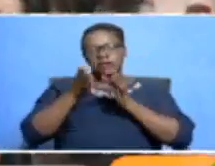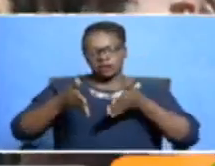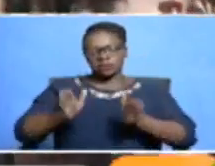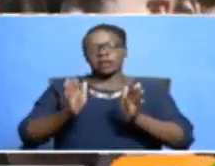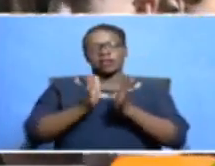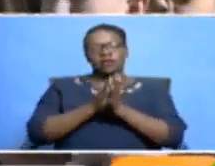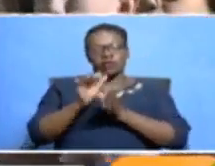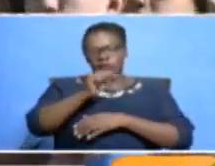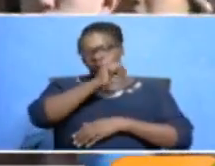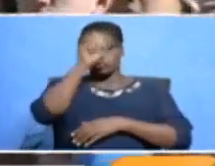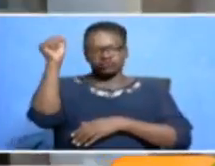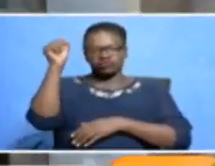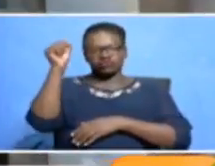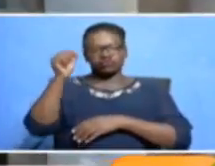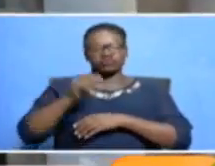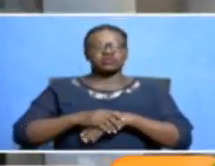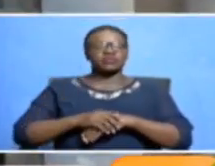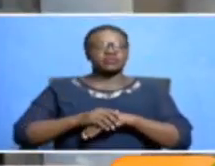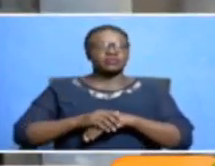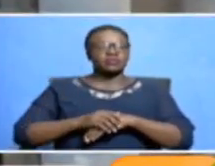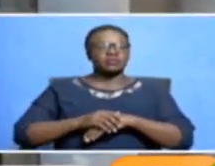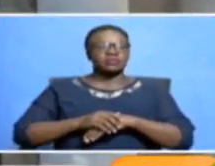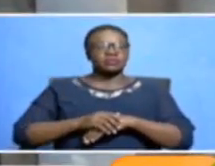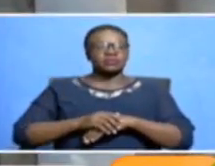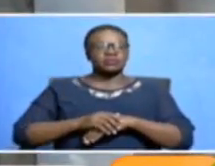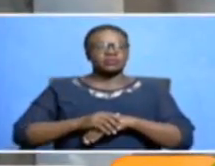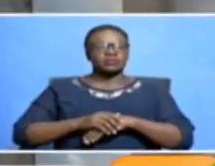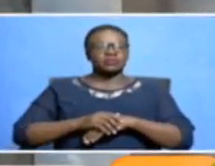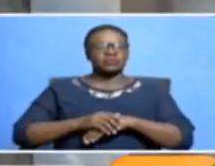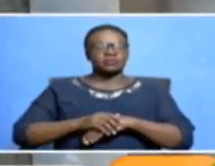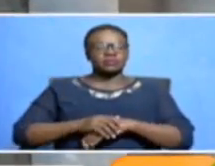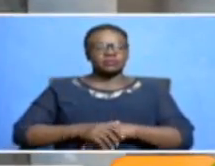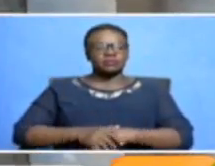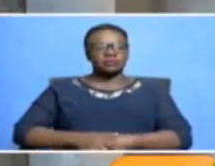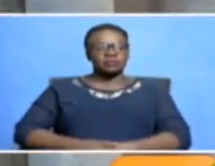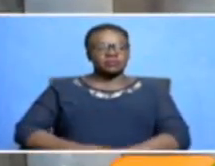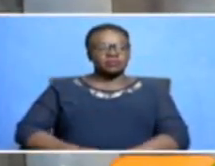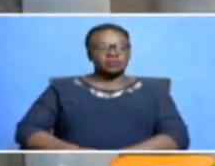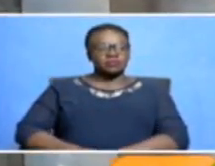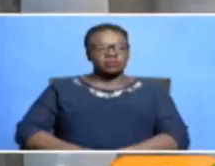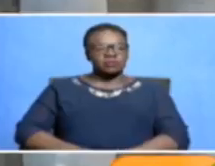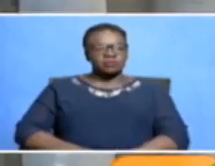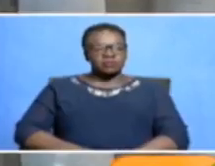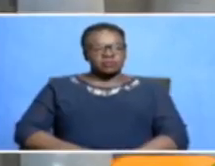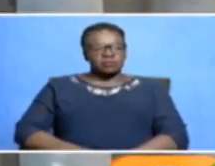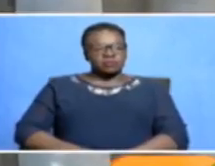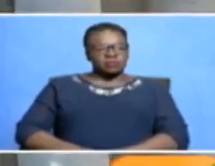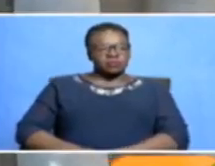kwake, yani Easter. Diverse religioni. Kazogunga, Runinga ya Citizen, Nairobi.